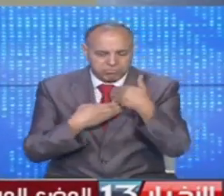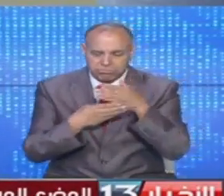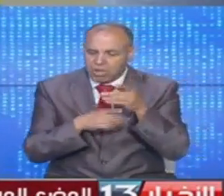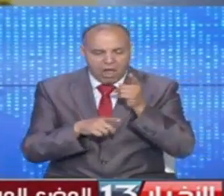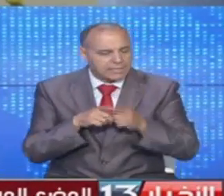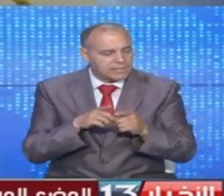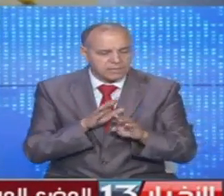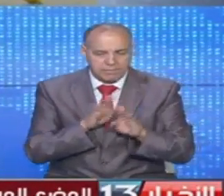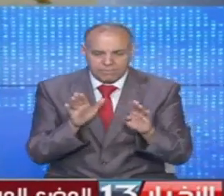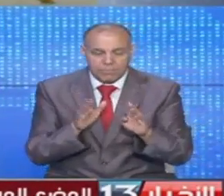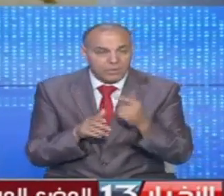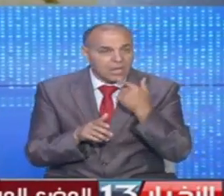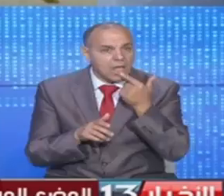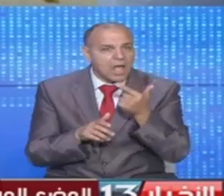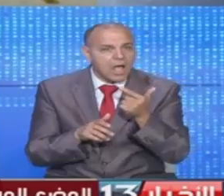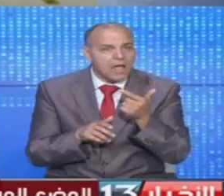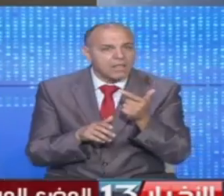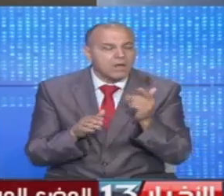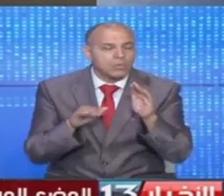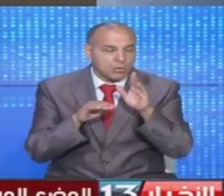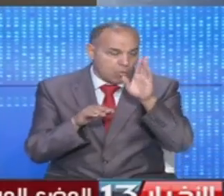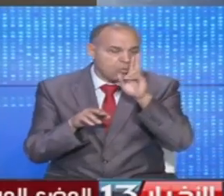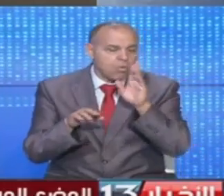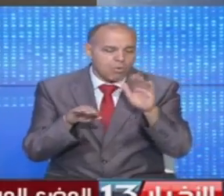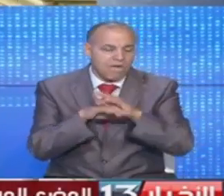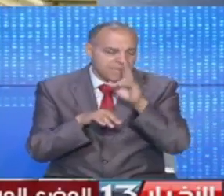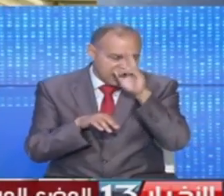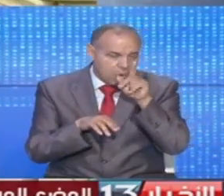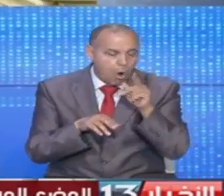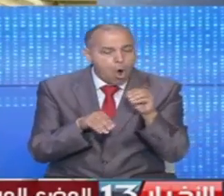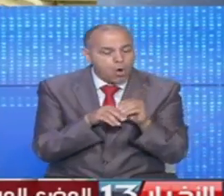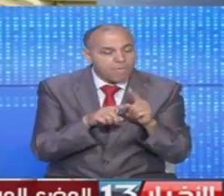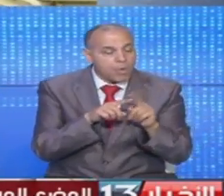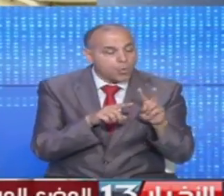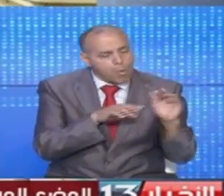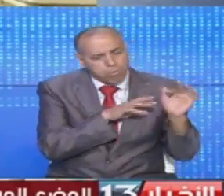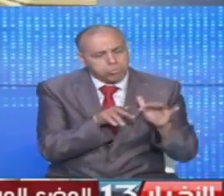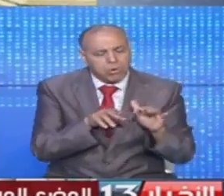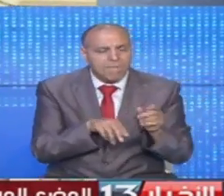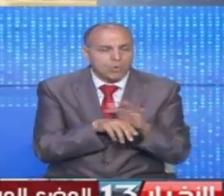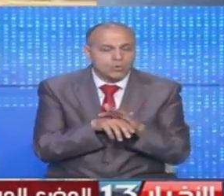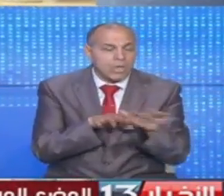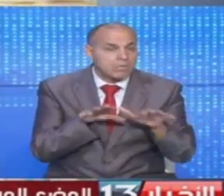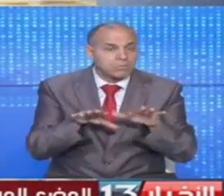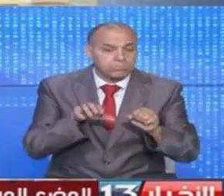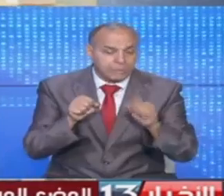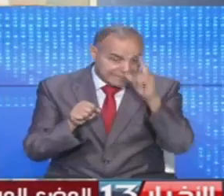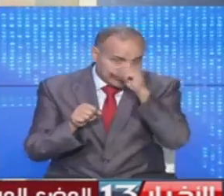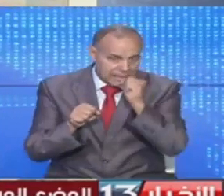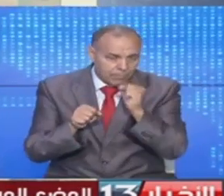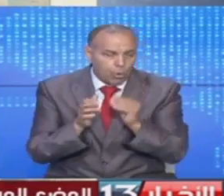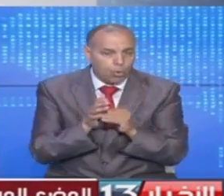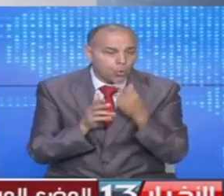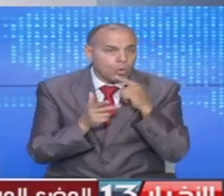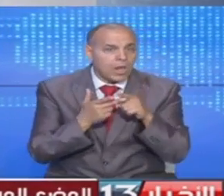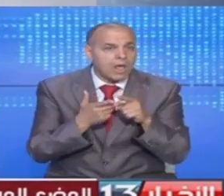الخروج منها اعتبارا من منتصف الليل هذا، وتواجه آسيا موجة ثانية من الفيروس، وقد اتخذت إجراءات صارمة من جديد